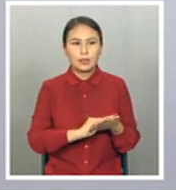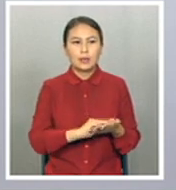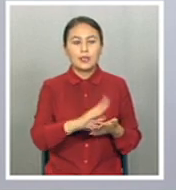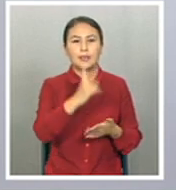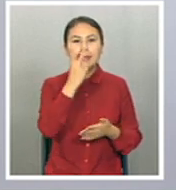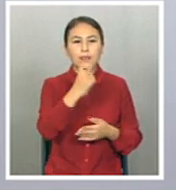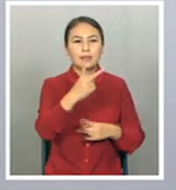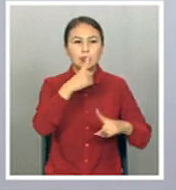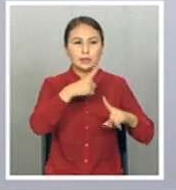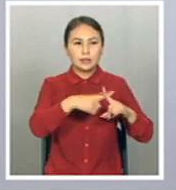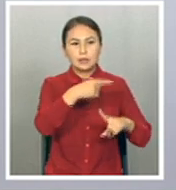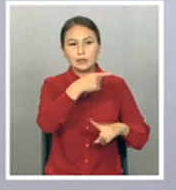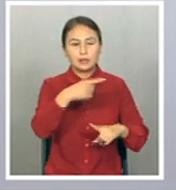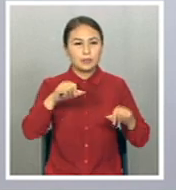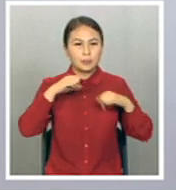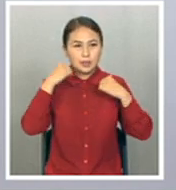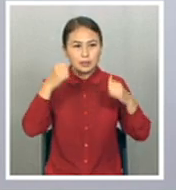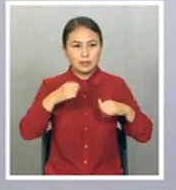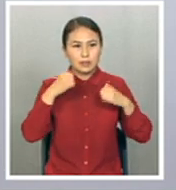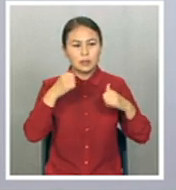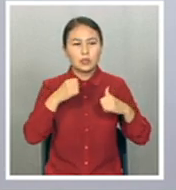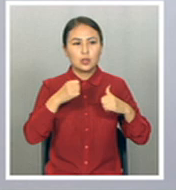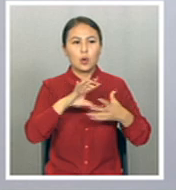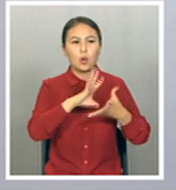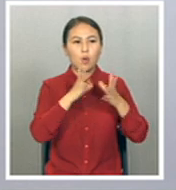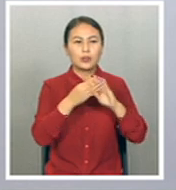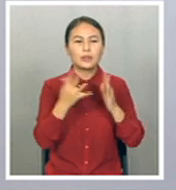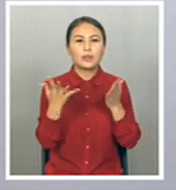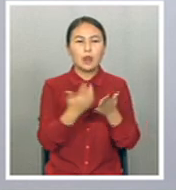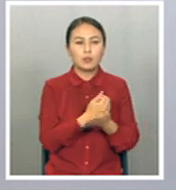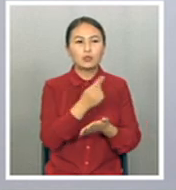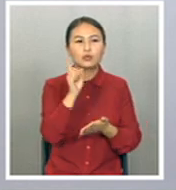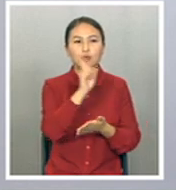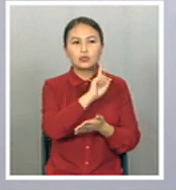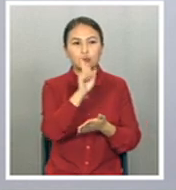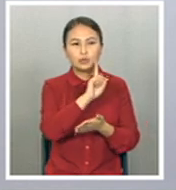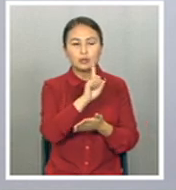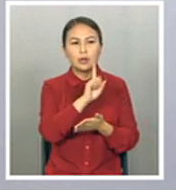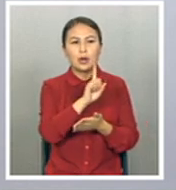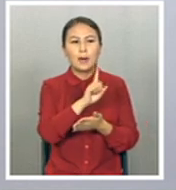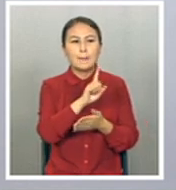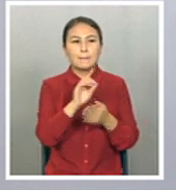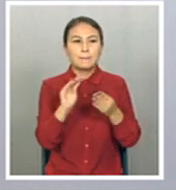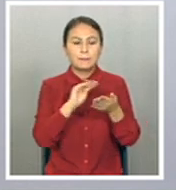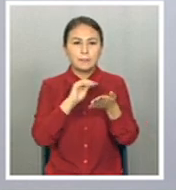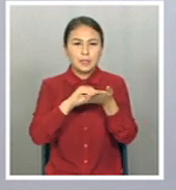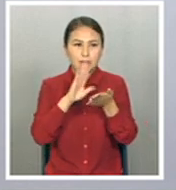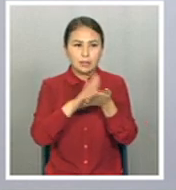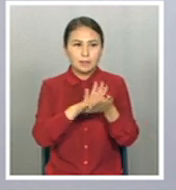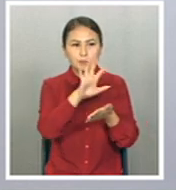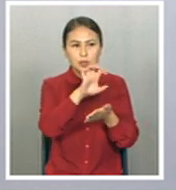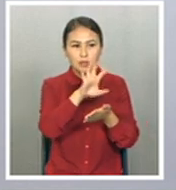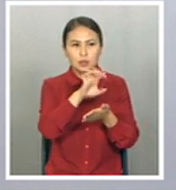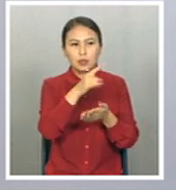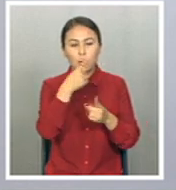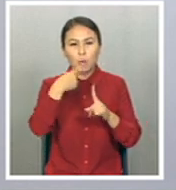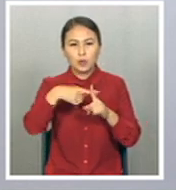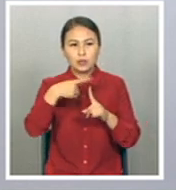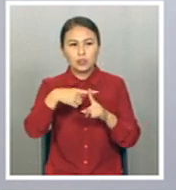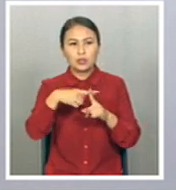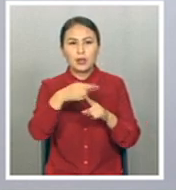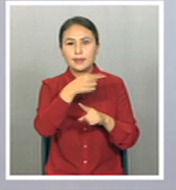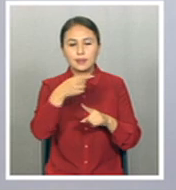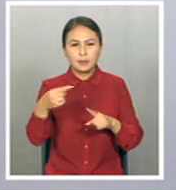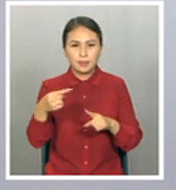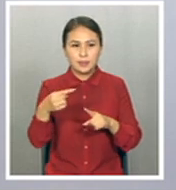шығарайық. 2x бізде белгісіз болып тұр. Яғни оны табу үшін өрнектің мәнінен, яғни 500-ден мына қосылғышты